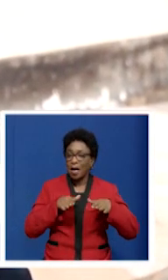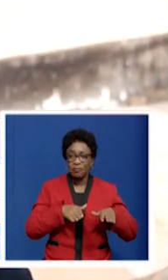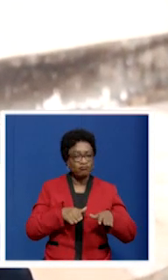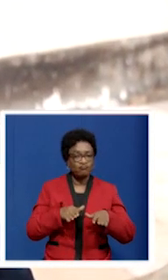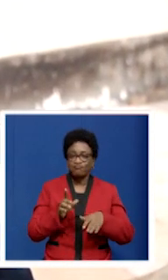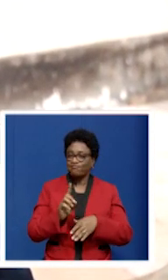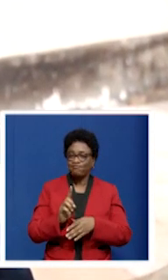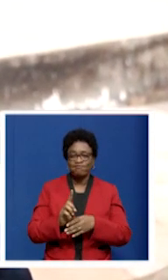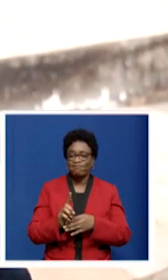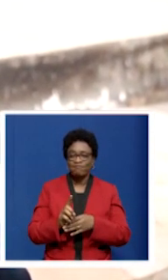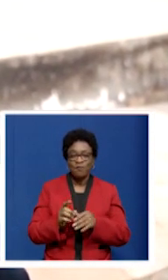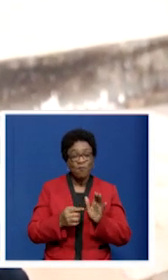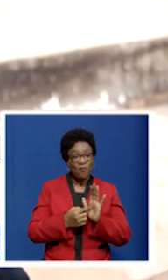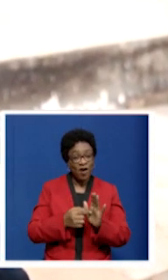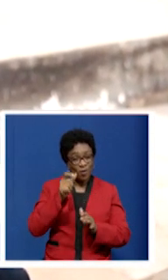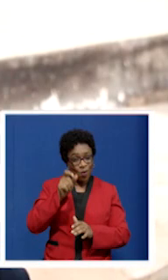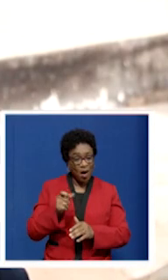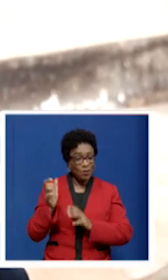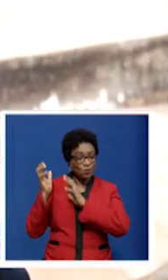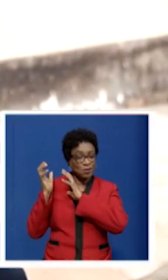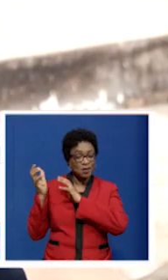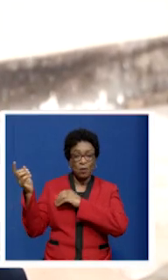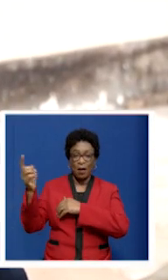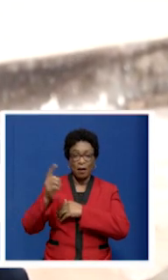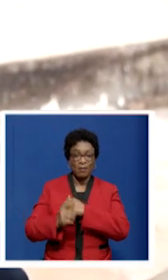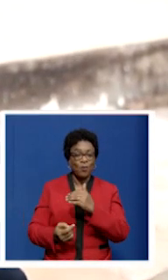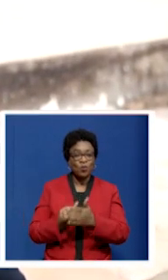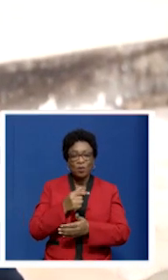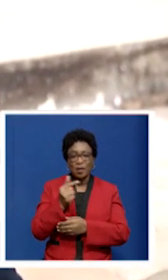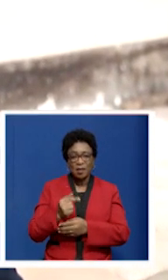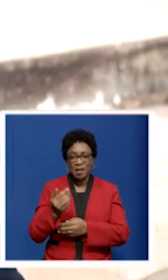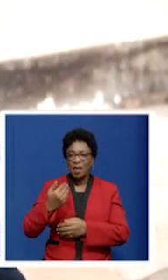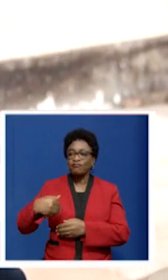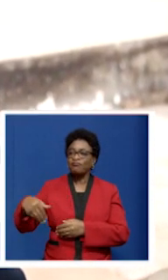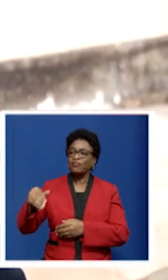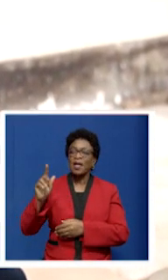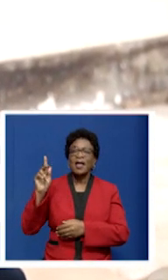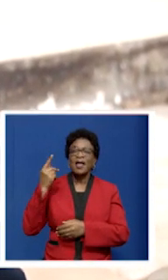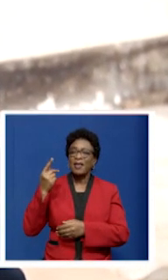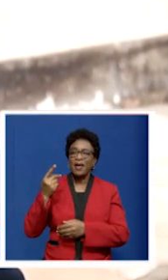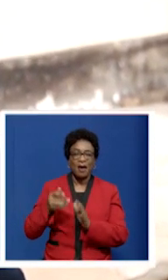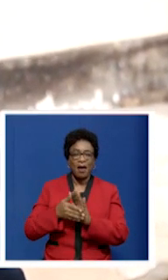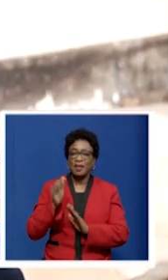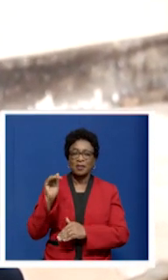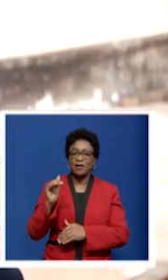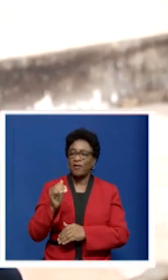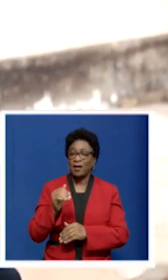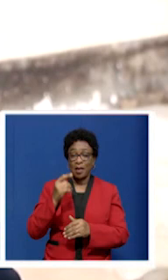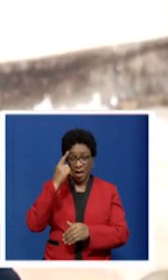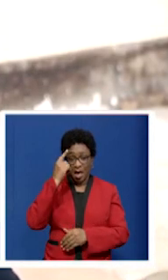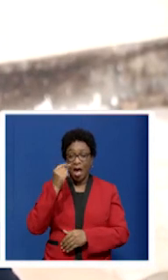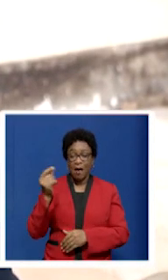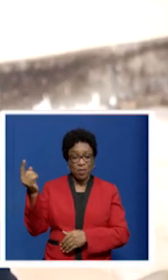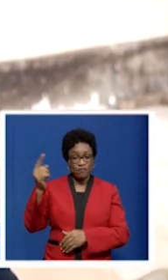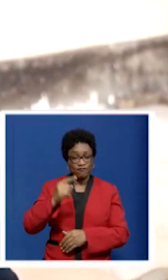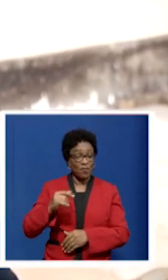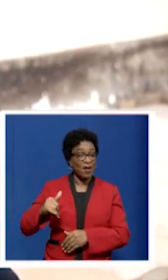kwa mfano kuna watu walikuwa wanaleta mizigo watu wanoka Tanzania wanaenda kupandia Kenya kwa Hiyo naamini kwa ujio huu tutapata